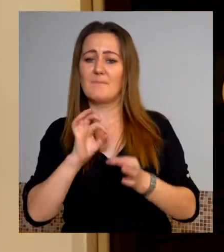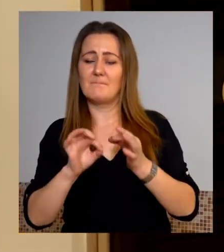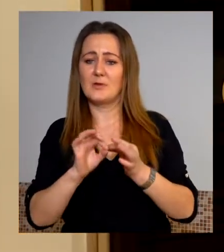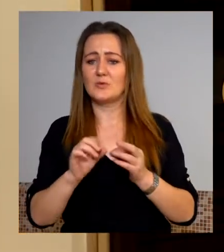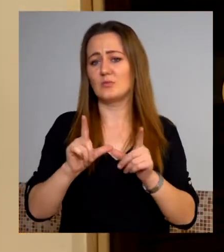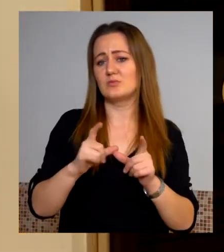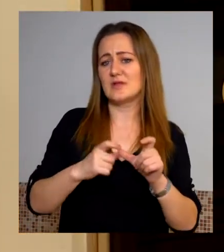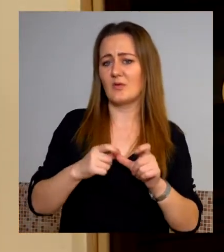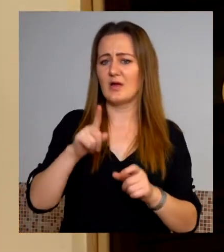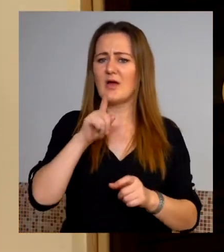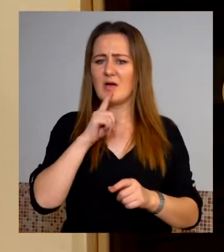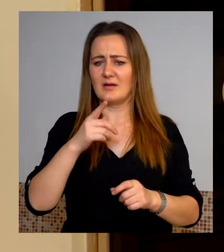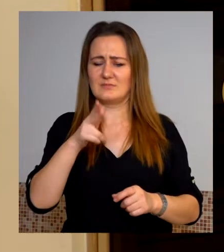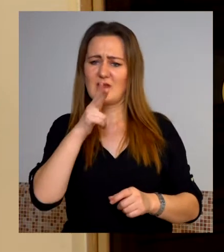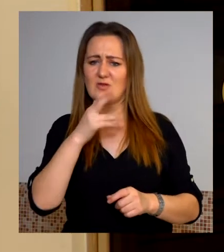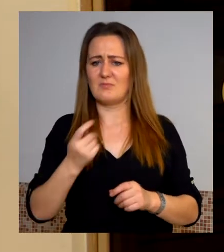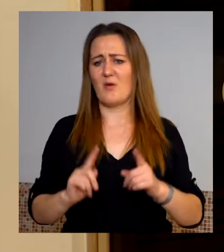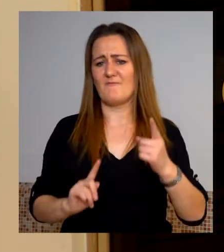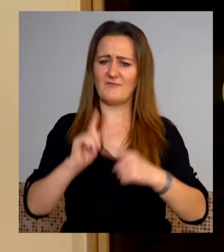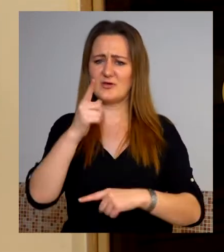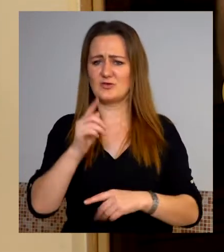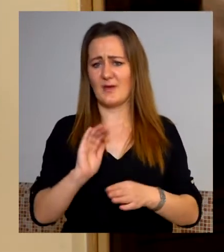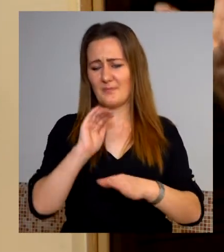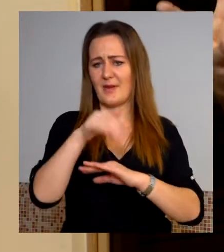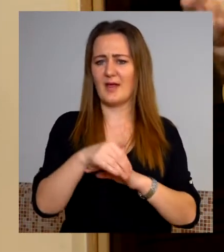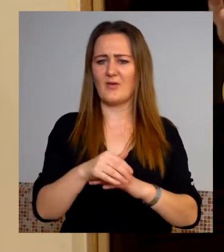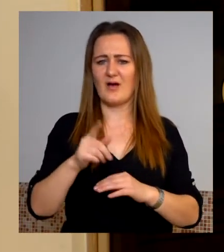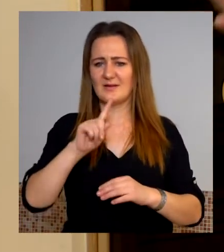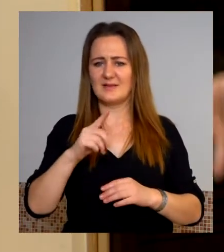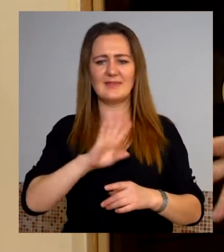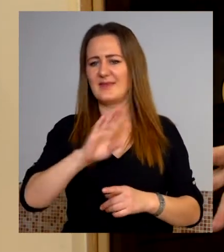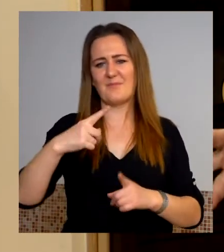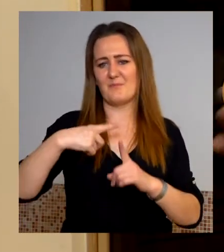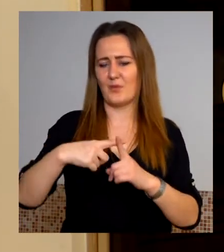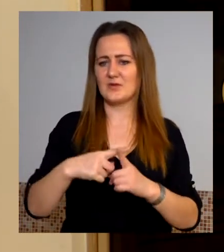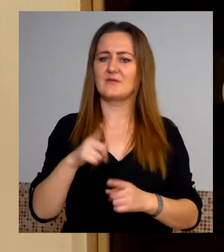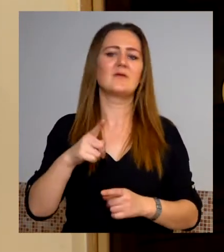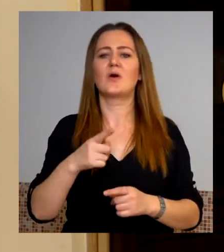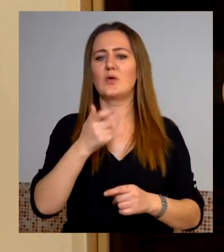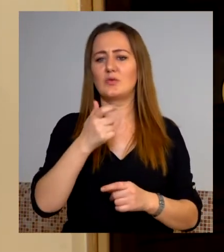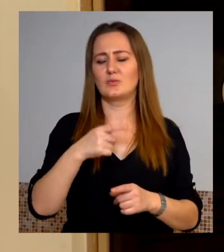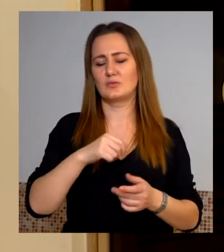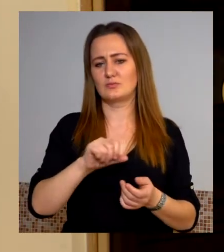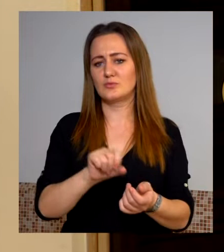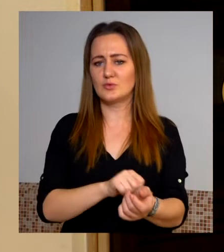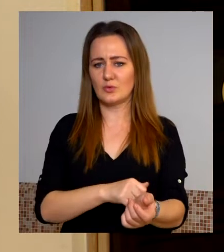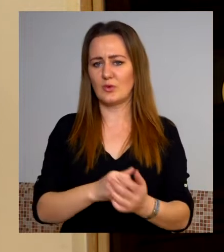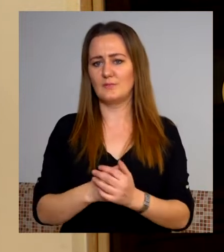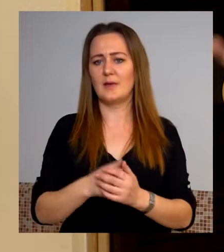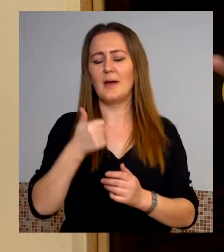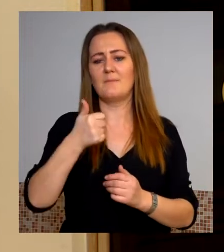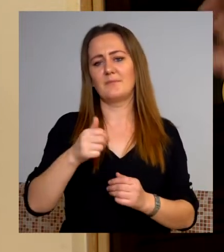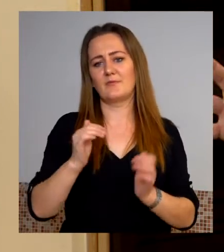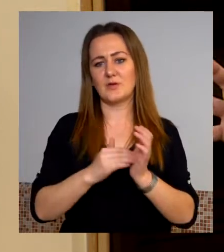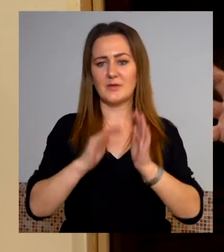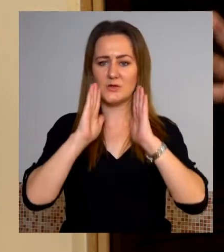sauni neko zna doći pretirati misleći da će dobiti pozitivan efekat ako se zadrži što duže. Prvo što trebate slušati je